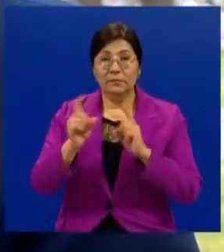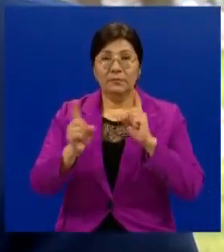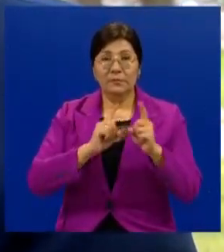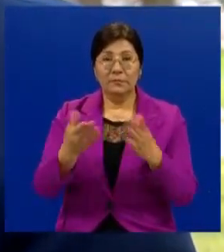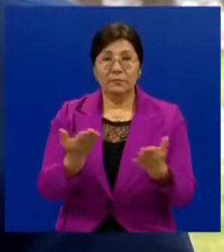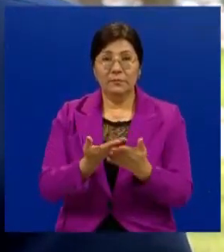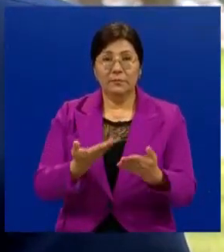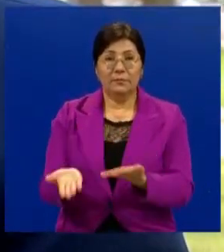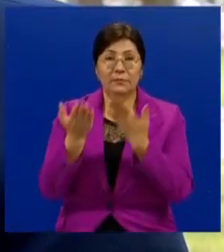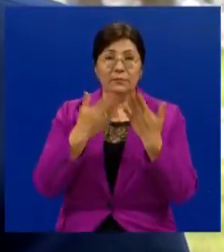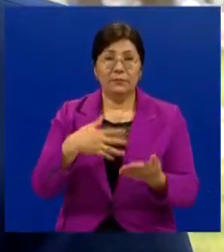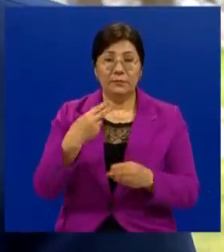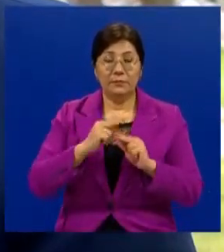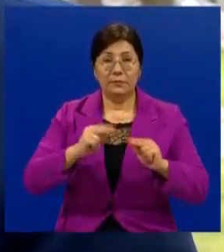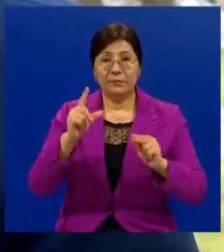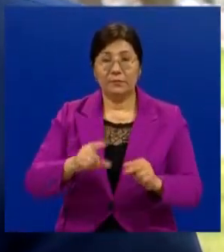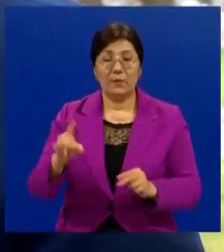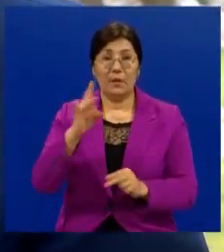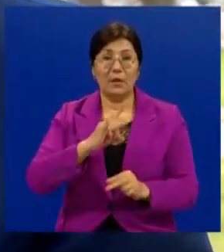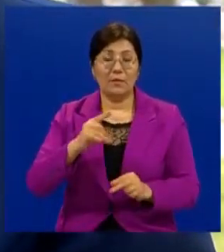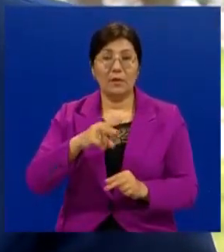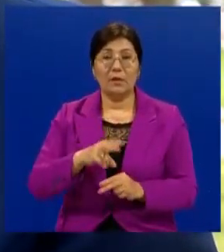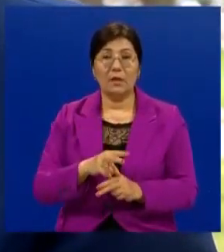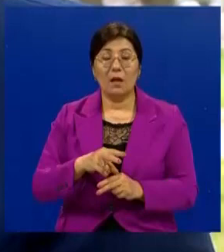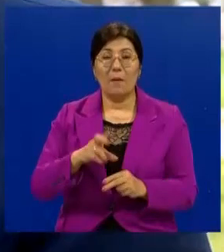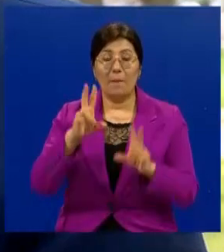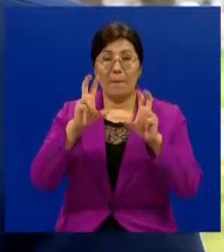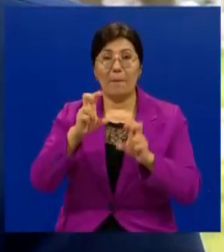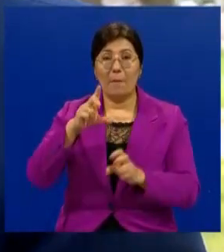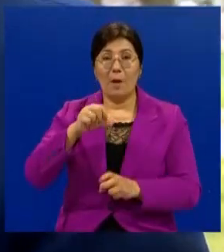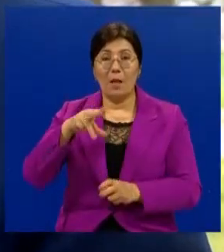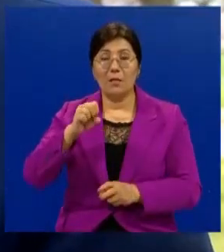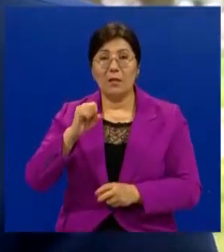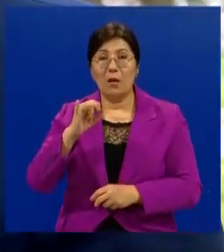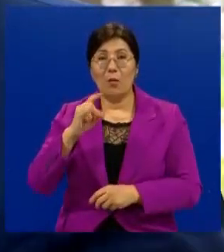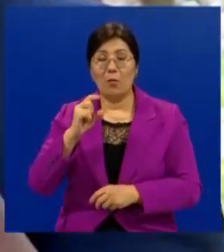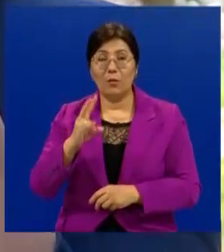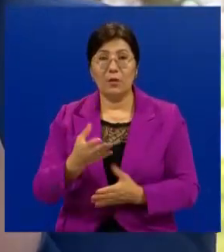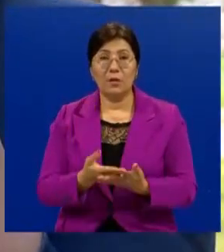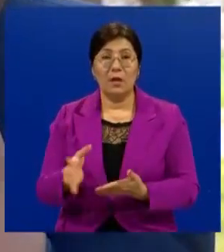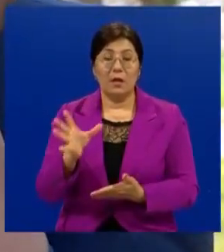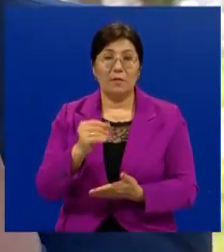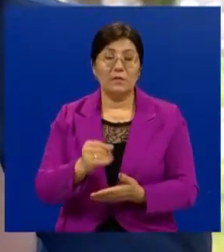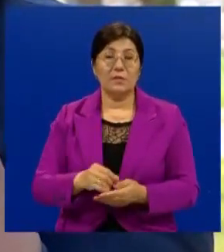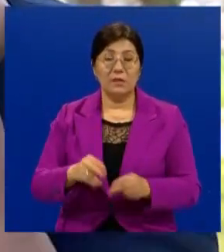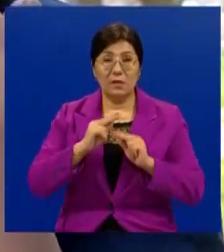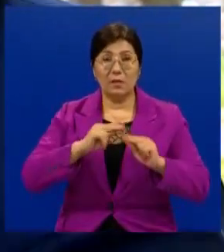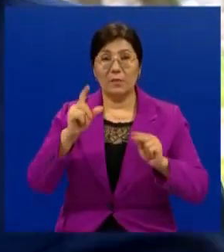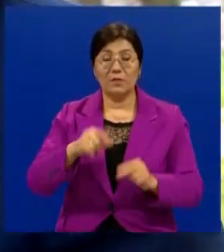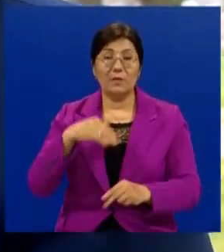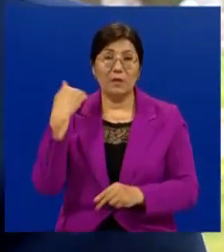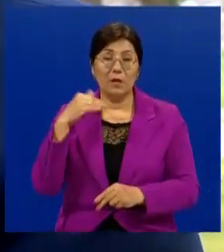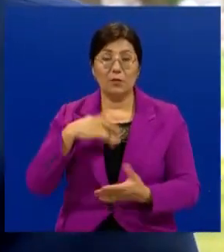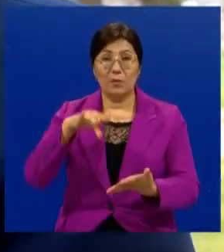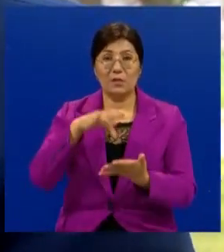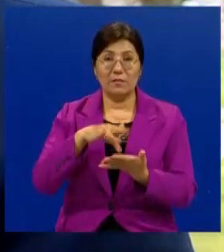на которую пригласили педагогов республиканского лагеря «Балдаурен». У обученных ими специалистов все вожатые педагоги актюбинских